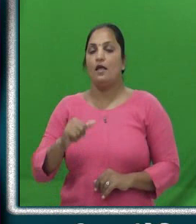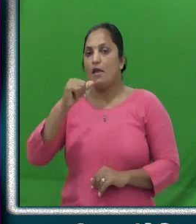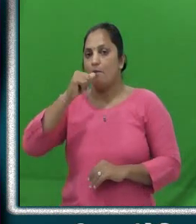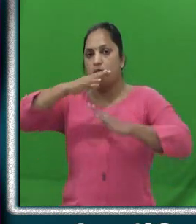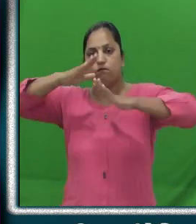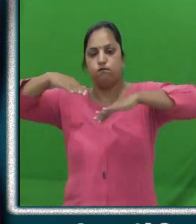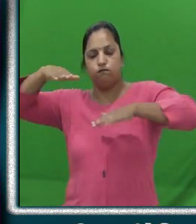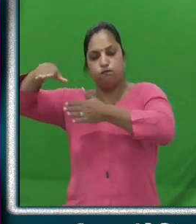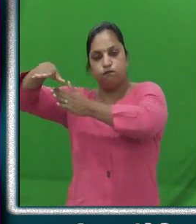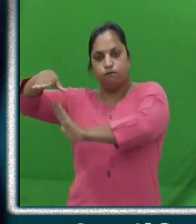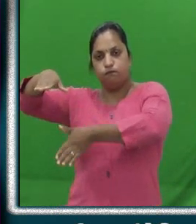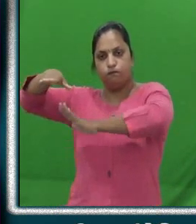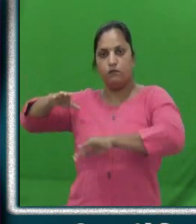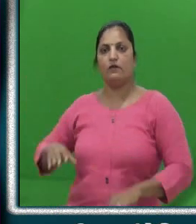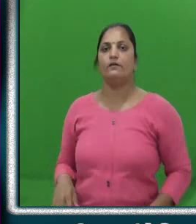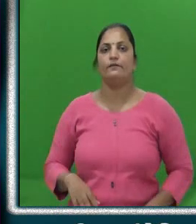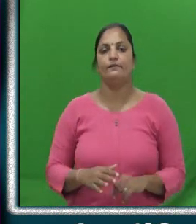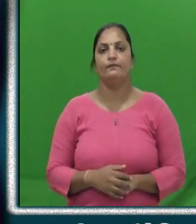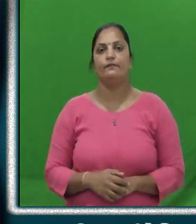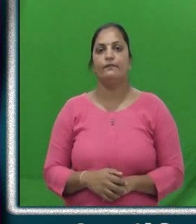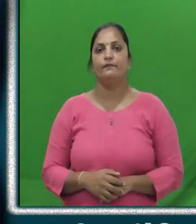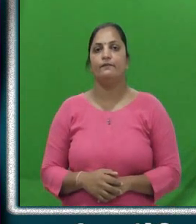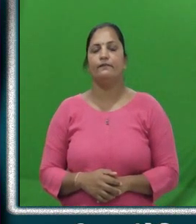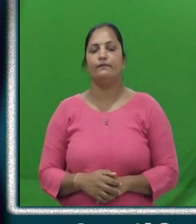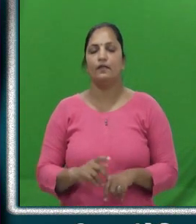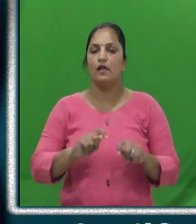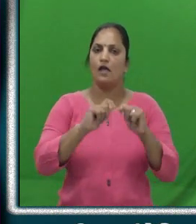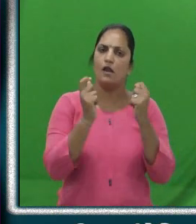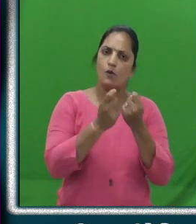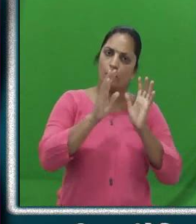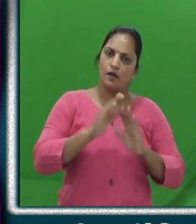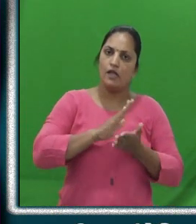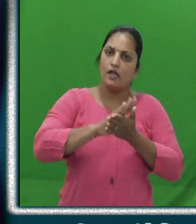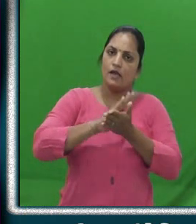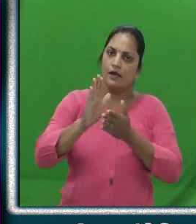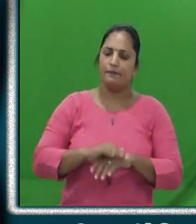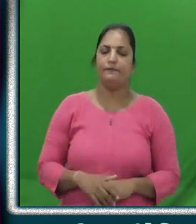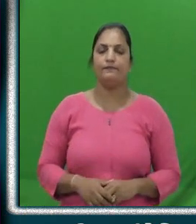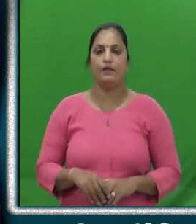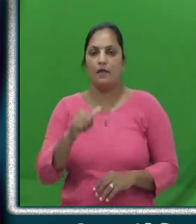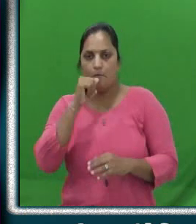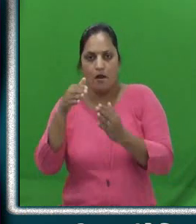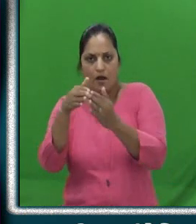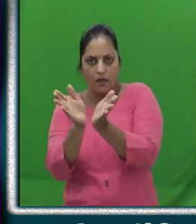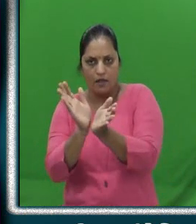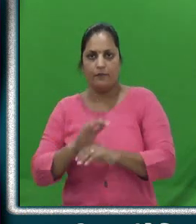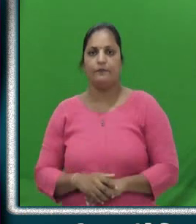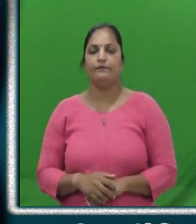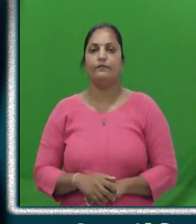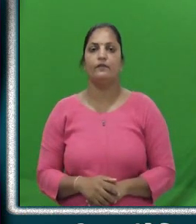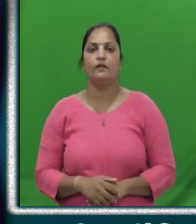SEASHORE, દરિયા કિનારો. ધ ટીમ ક્લીન્સ લેક્સ, આ ટુકડી સફાઈ કરે છે. લેક્સ એટલે